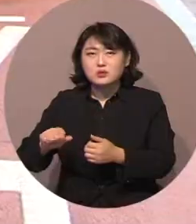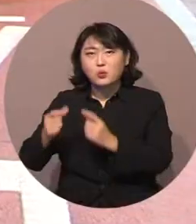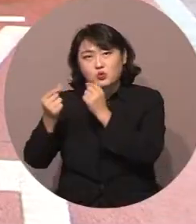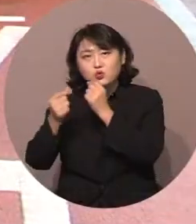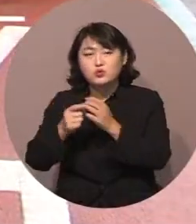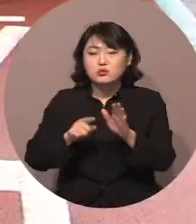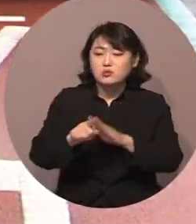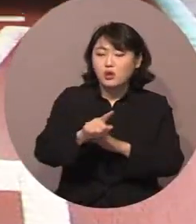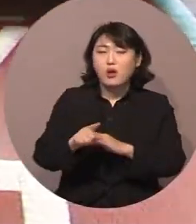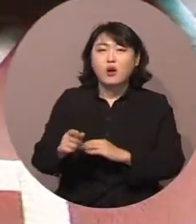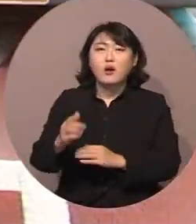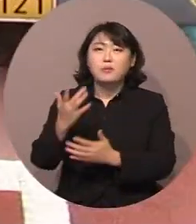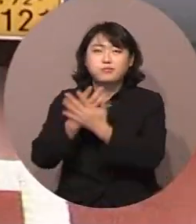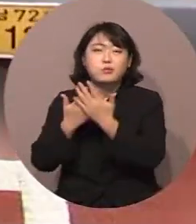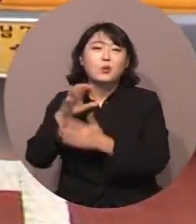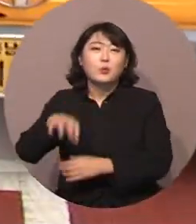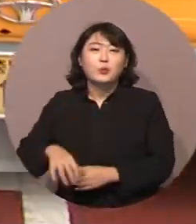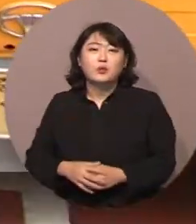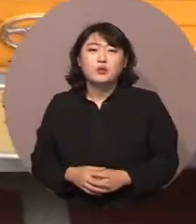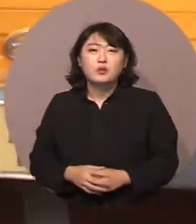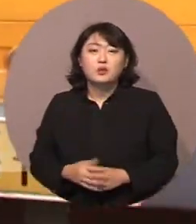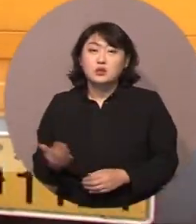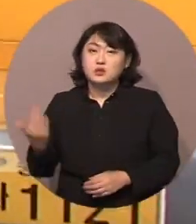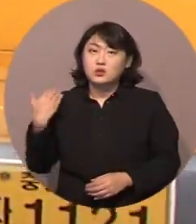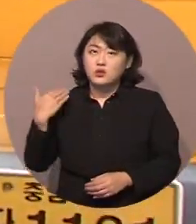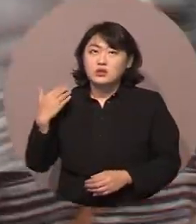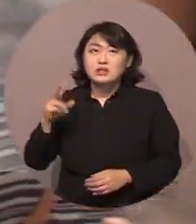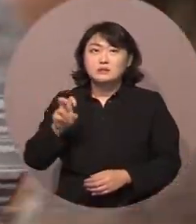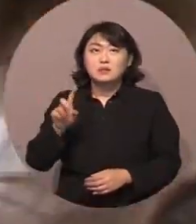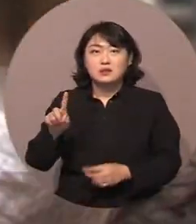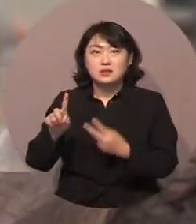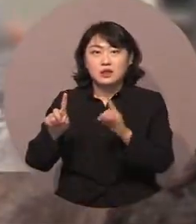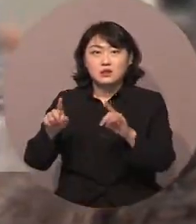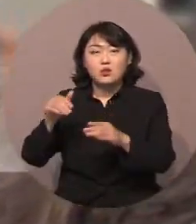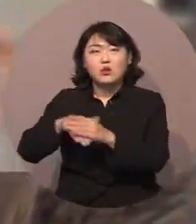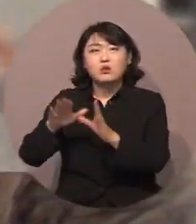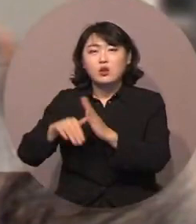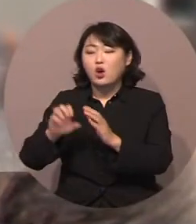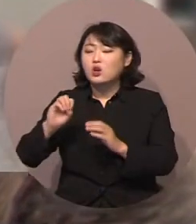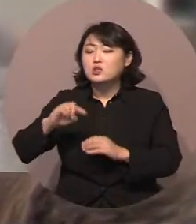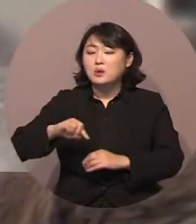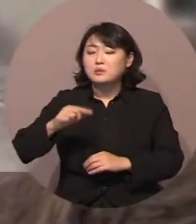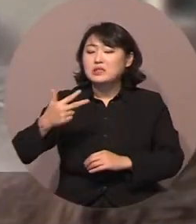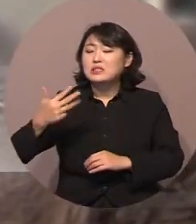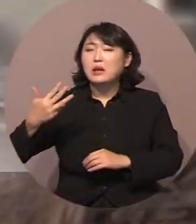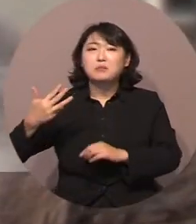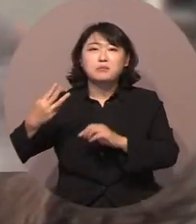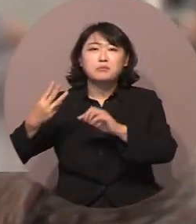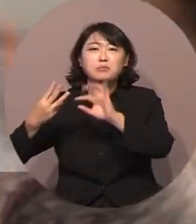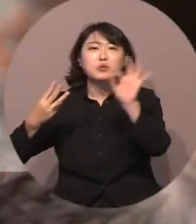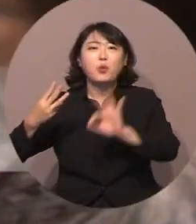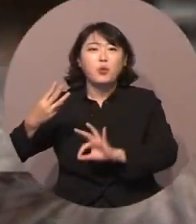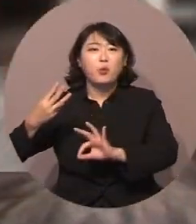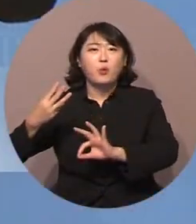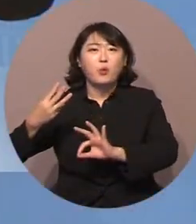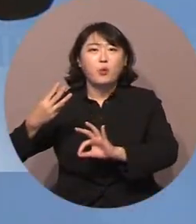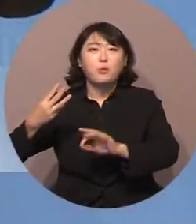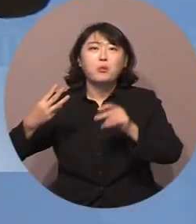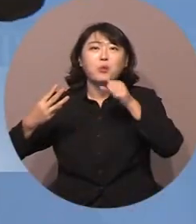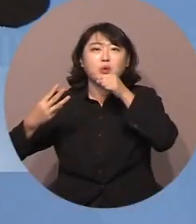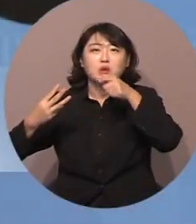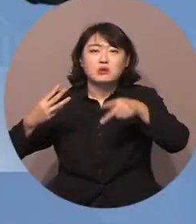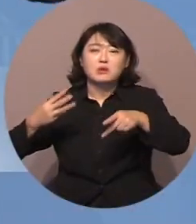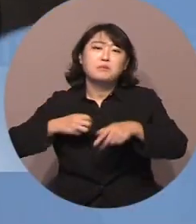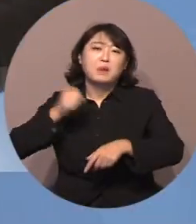지난 총선에서도 막바지까지 박빙 승부를 버린 끝에 0.73% 포인트차로 당락이 결정됐는데